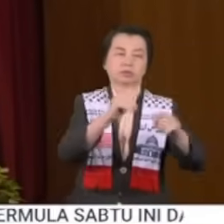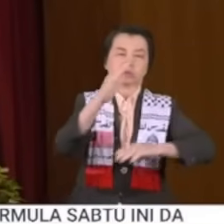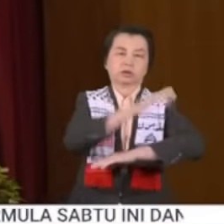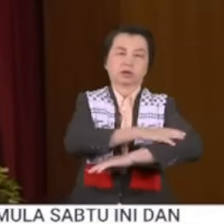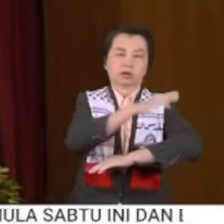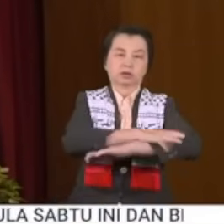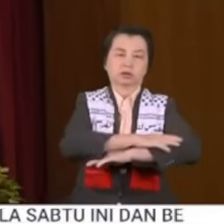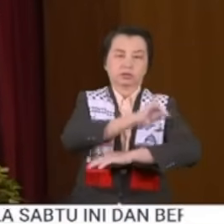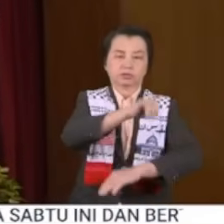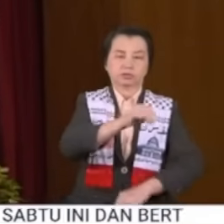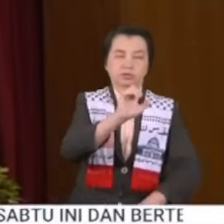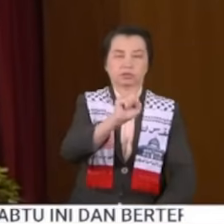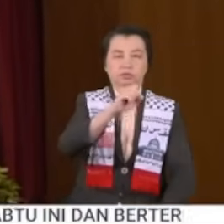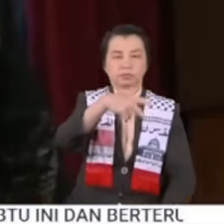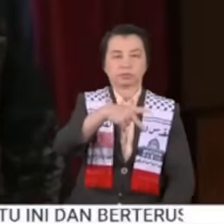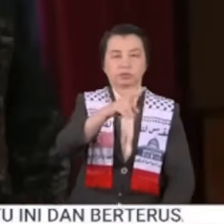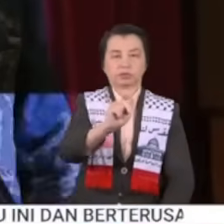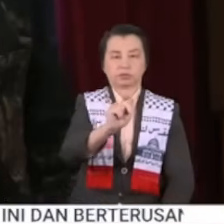JS